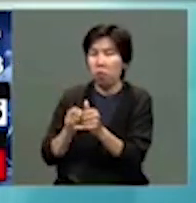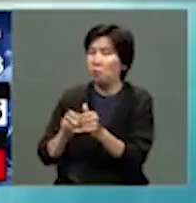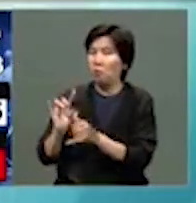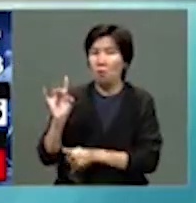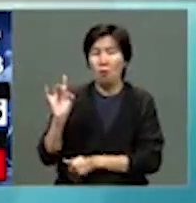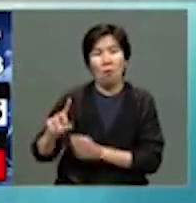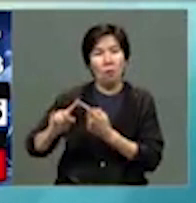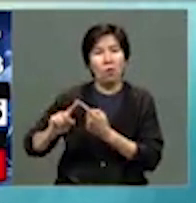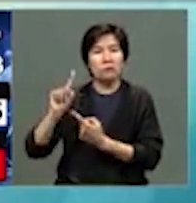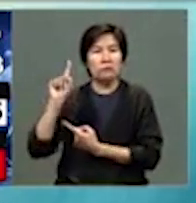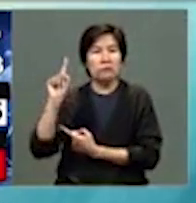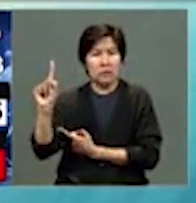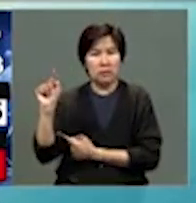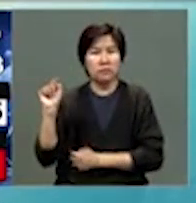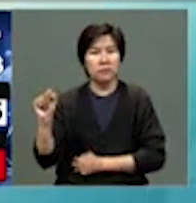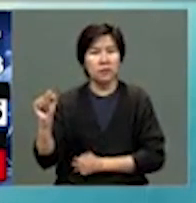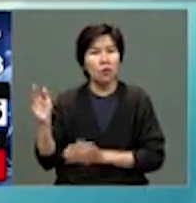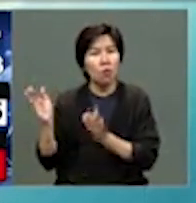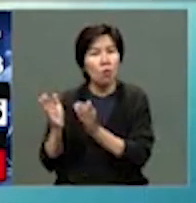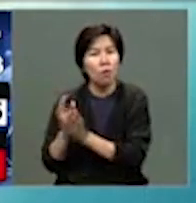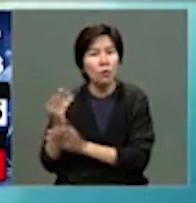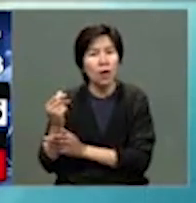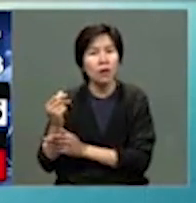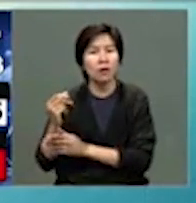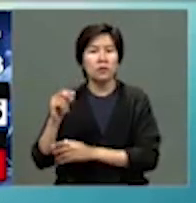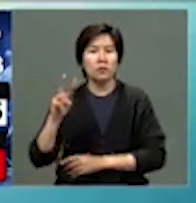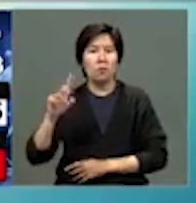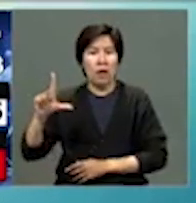คนที่เสียชีวิตไปประเทศสหรัฐอเมริกายังติดเชื้อมากที่สุดนะครับเอ่อนะตอนนี้2ล้านกว่าและเสียชีวิตก็มากที่สุดครับหนึ่งแสนสี่หมื่นกว่าคนแล้วนะครับเพิ่มเข้ามาวันเดียวก็เป็นพันนะครับบราซิลรองลงมาและเสียก็รอลงมานะครับก็จะเห็นภาพของสิ่งต่างๆเนี่ยนะครับบรรหารโทษครับรอบสีแดงนะก็จะมีความชุกที่สูงมากๆนะครับของไทยครับก็